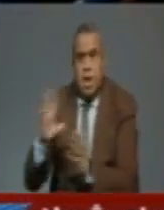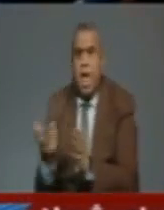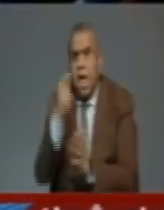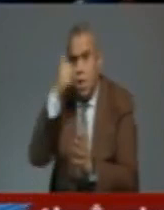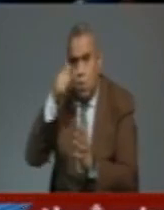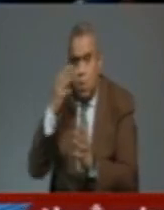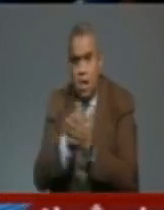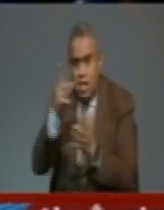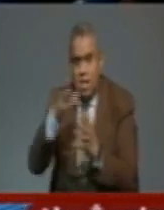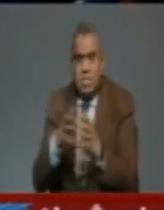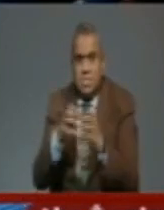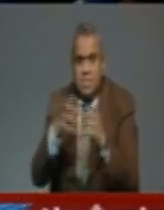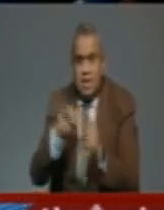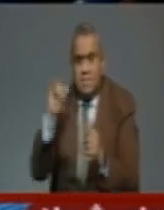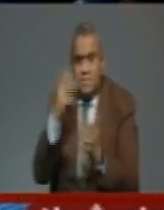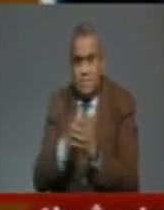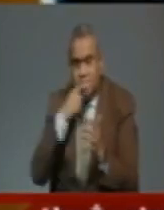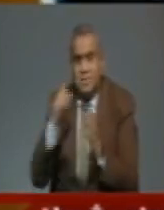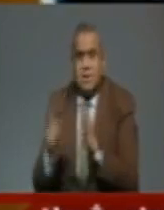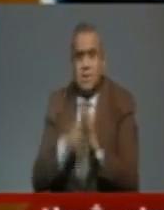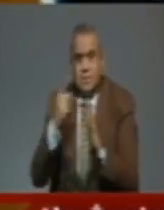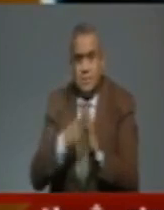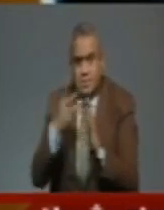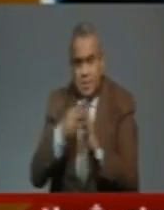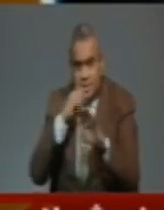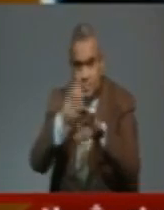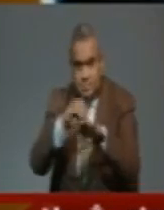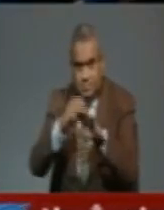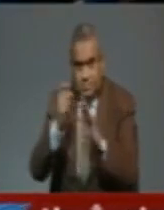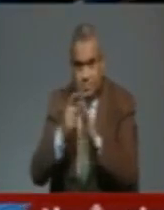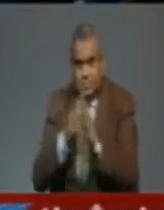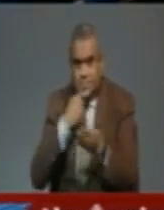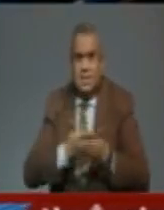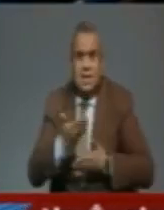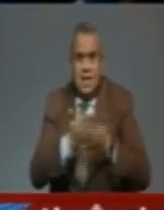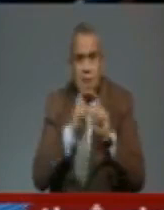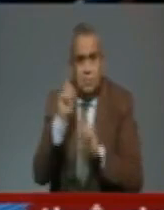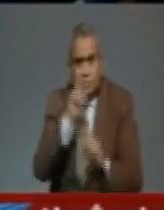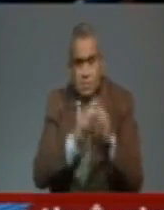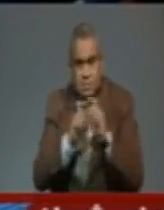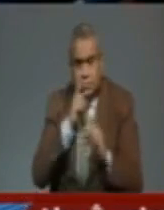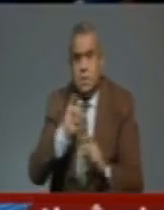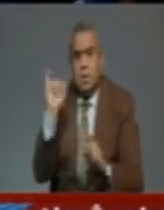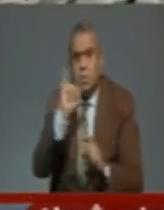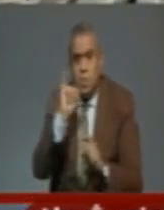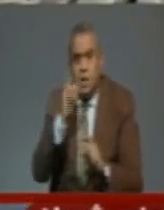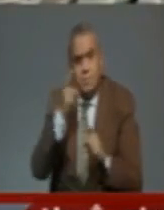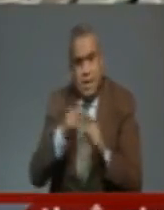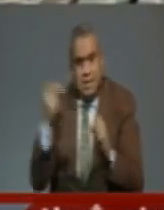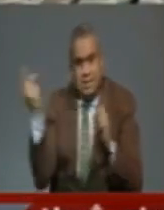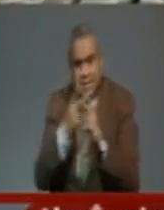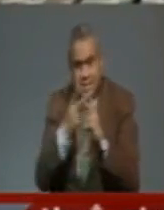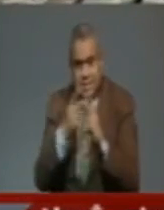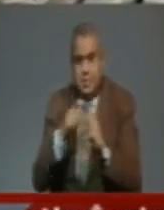ان انا وكامل بيتكلم ان انا يعني ادردش معاك فيها. نقطه ثانيه مهمه تعرفها، احنا قبل كده